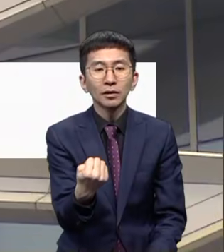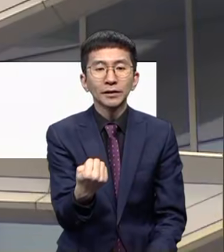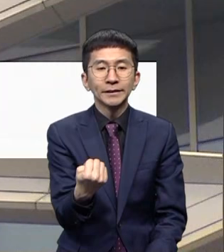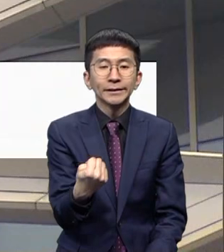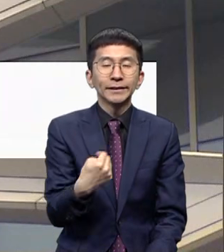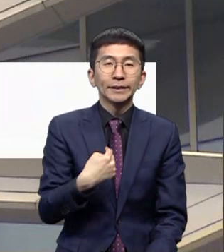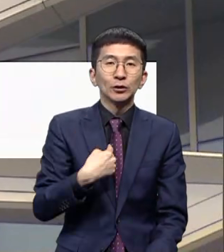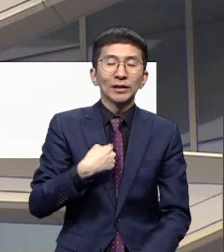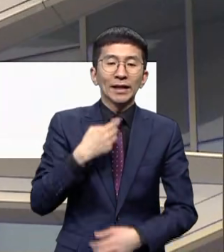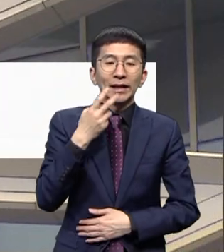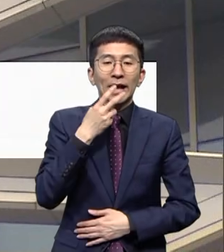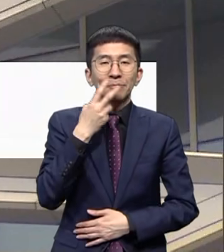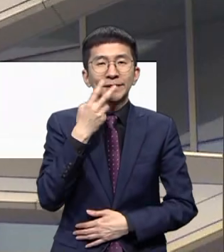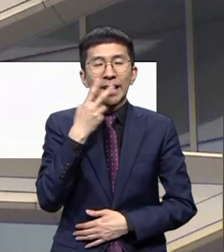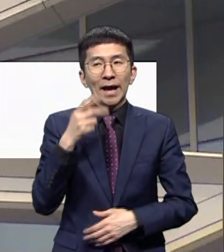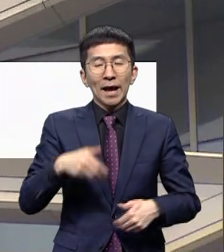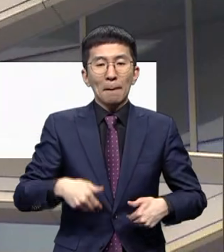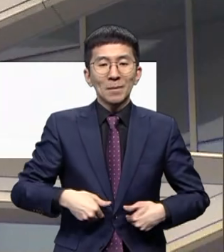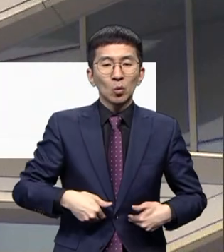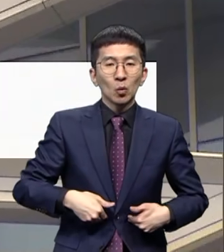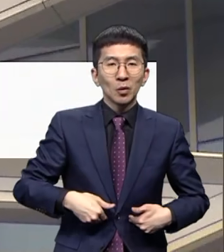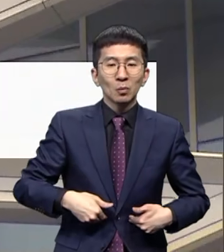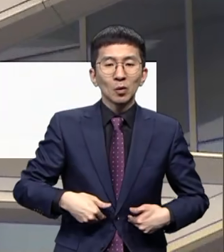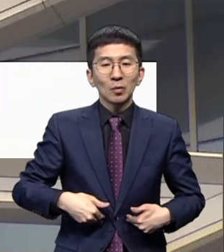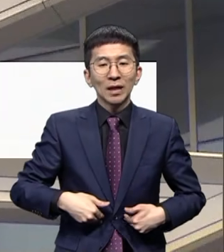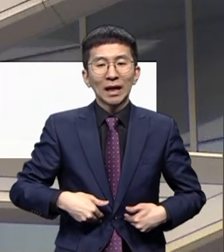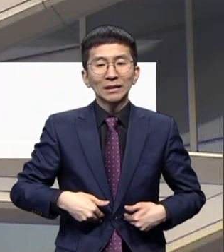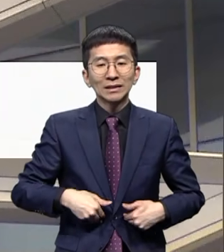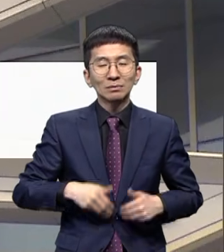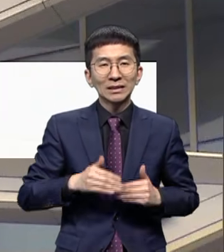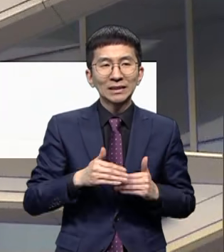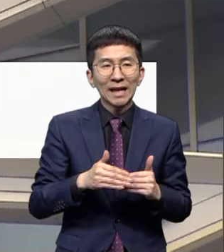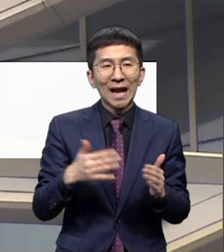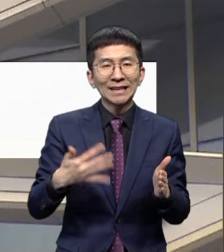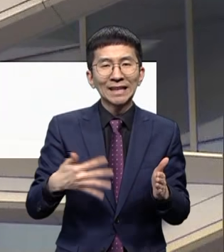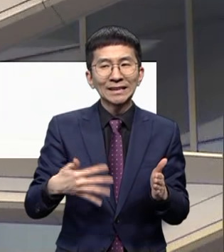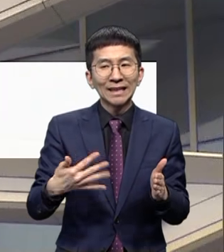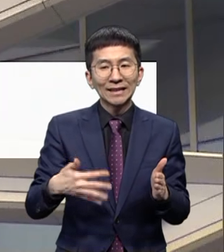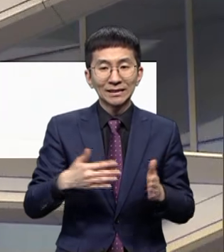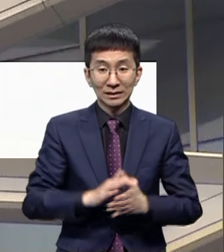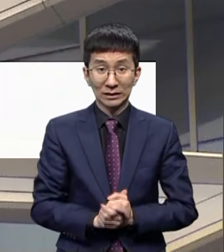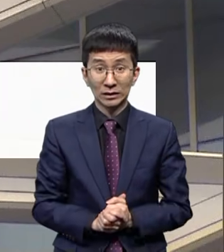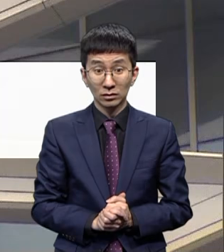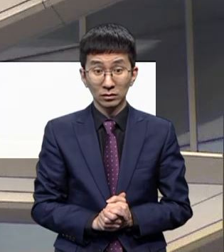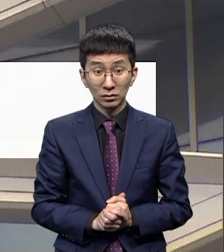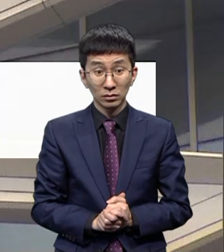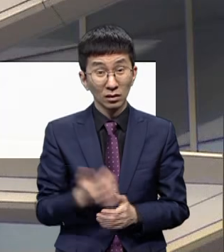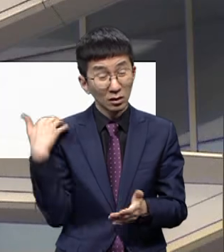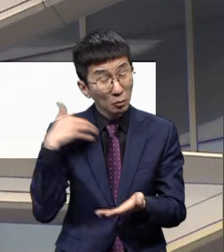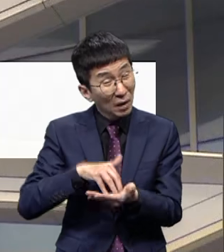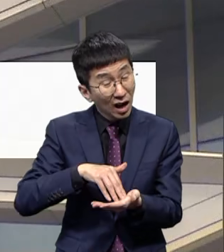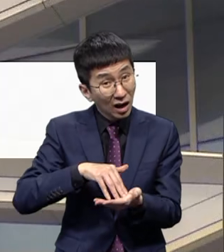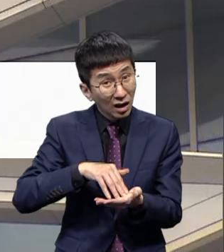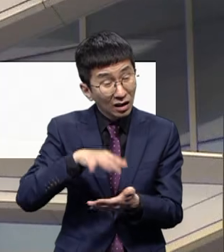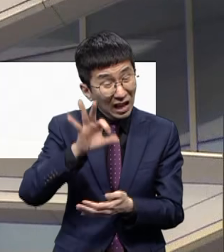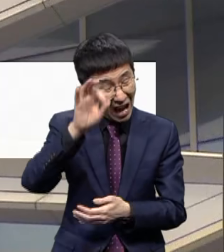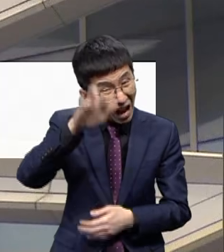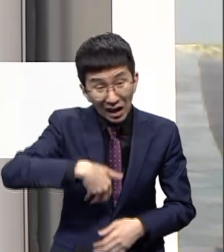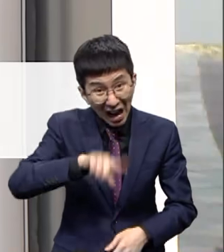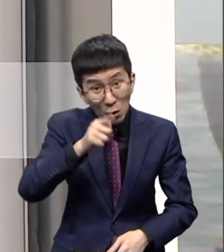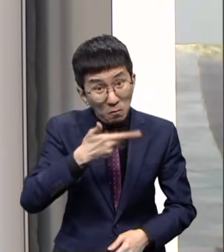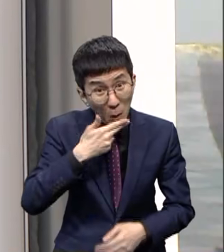아직 저희도 감사 진행을 더 해봐야 되는 상황이고요. 그러면 또 된 건 없습니다. 아직 환수가 된 게 없는 거예요?